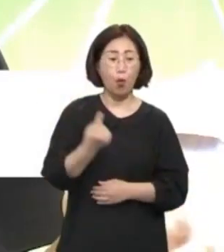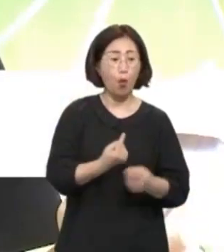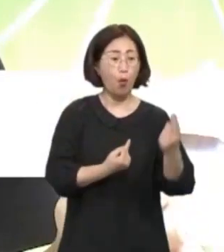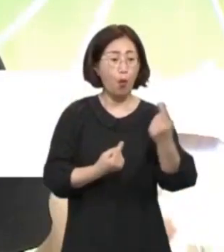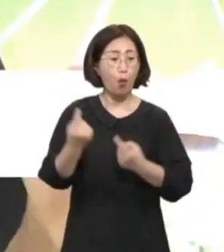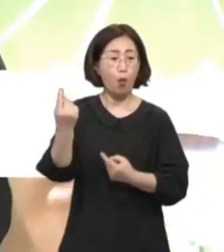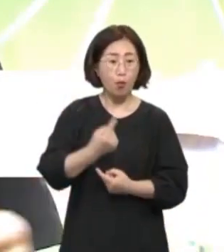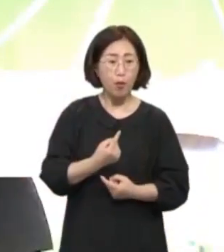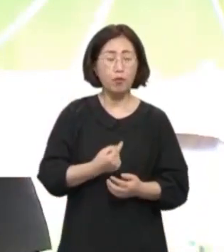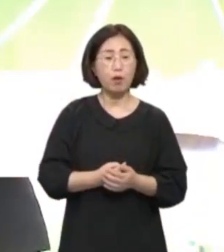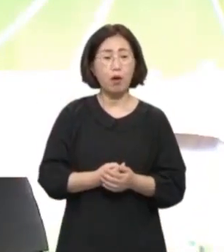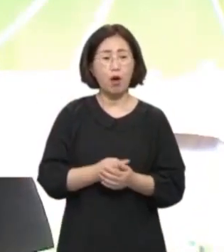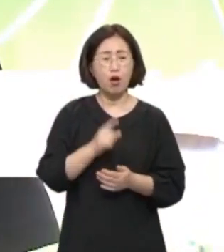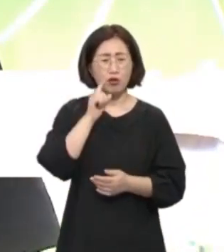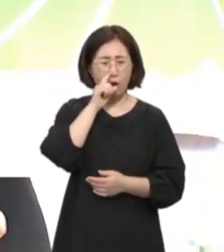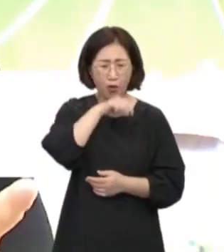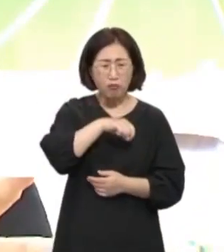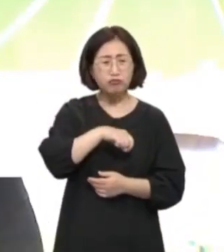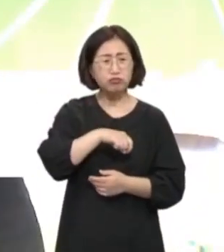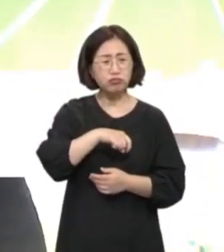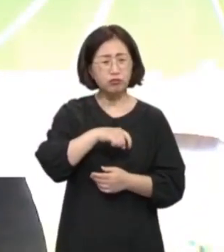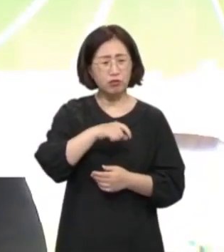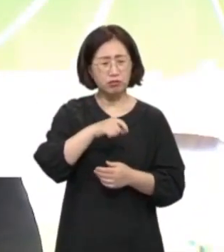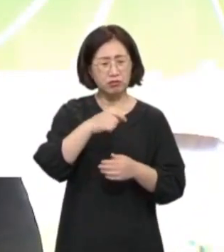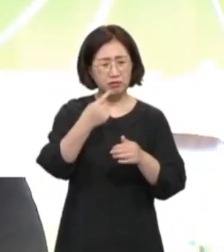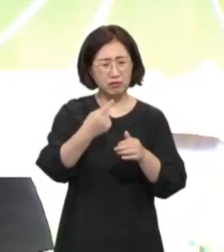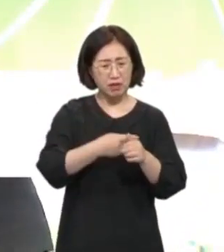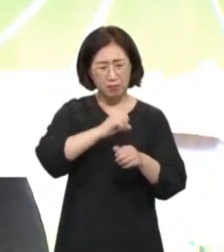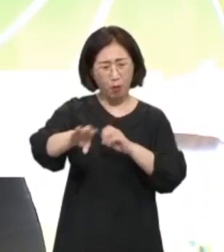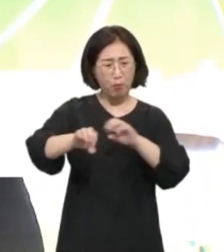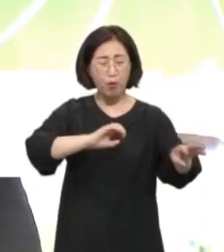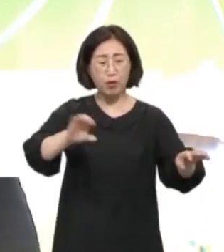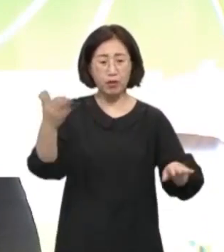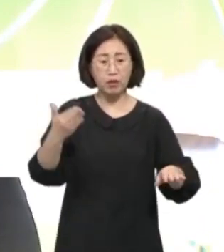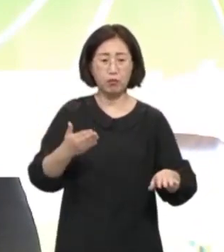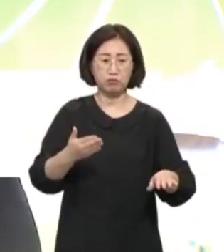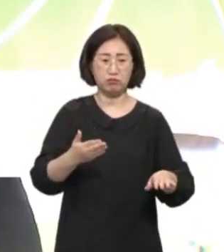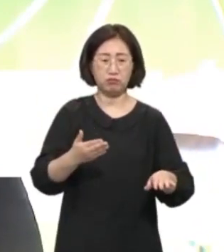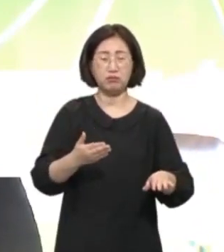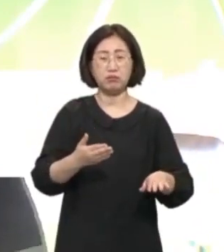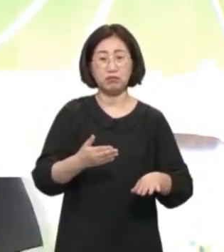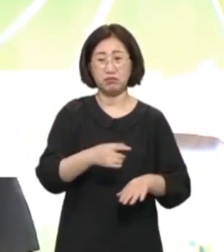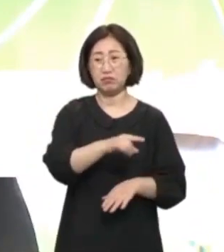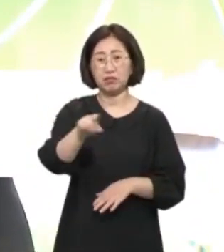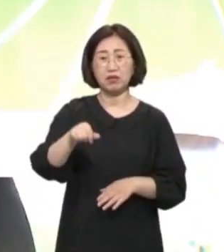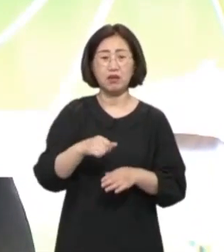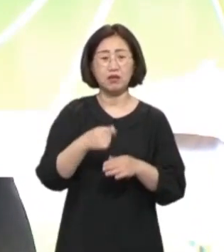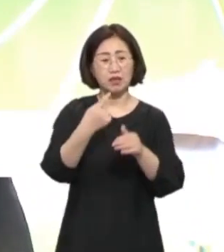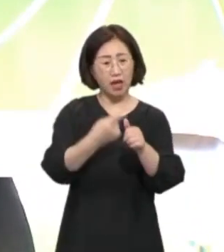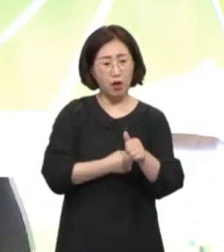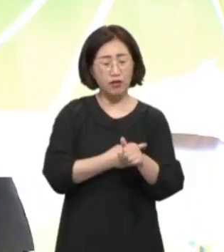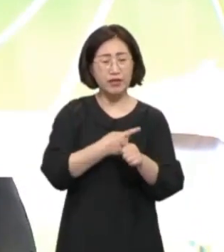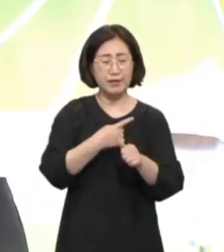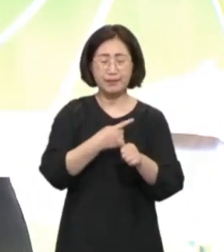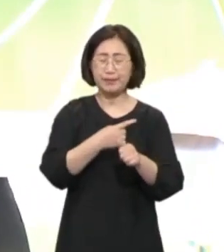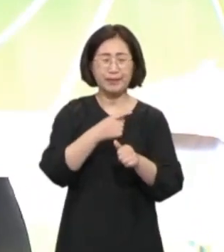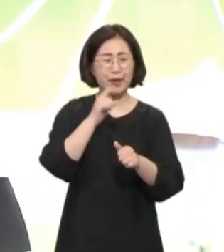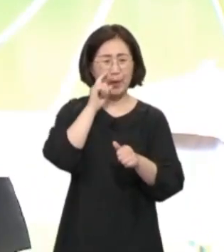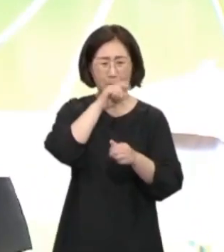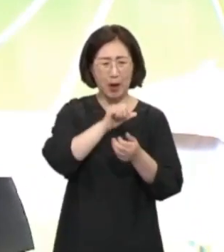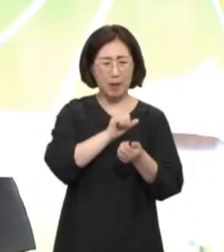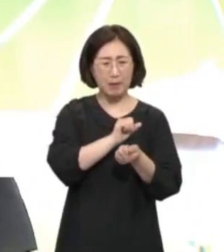기본적으로 쓰레기를 버리게 되고 하천에서 하지 말아야 될 활동들을 하시고 계시거든요. 오염시설이다.